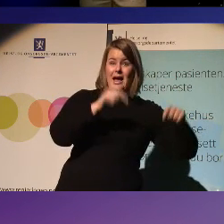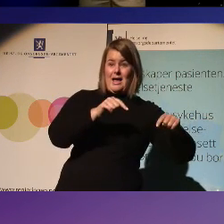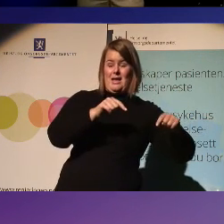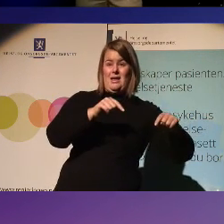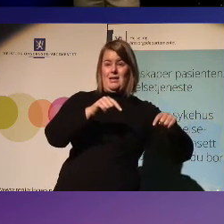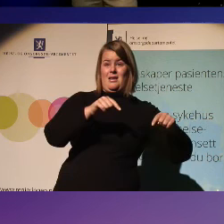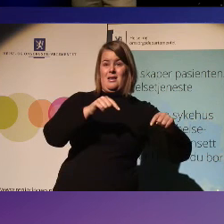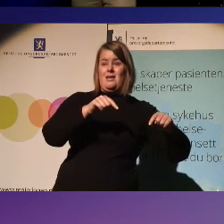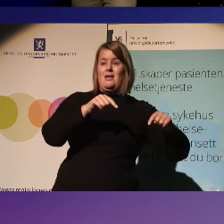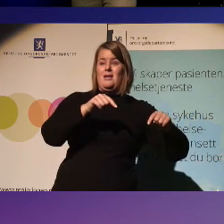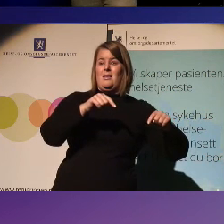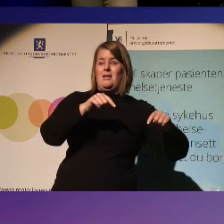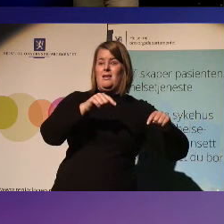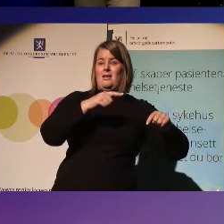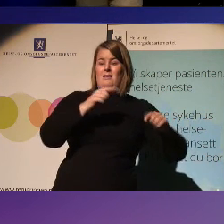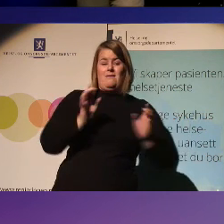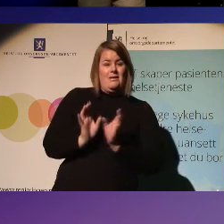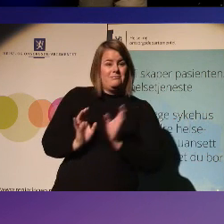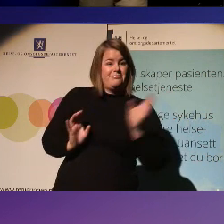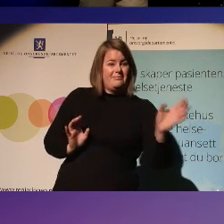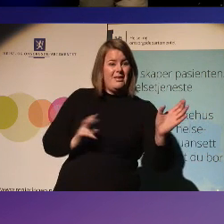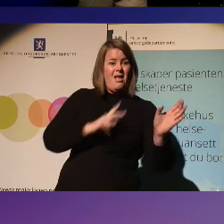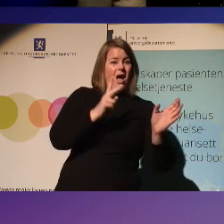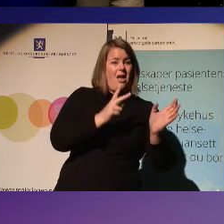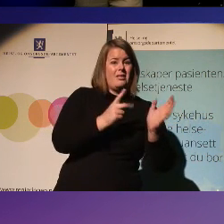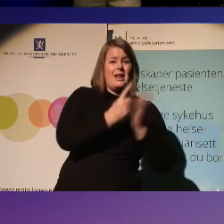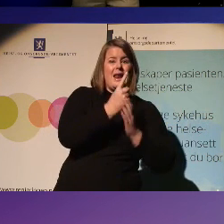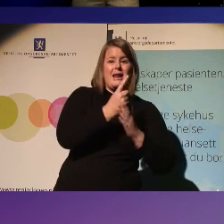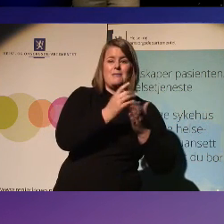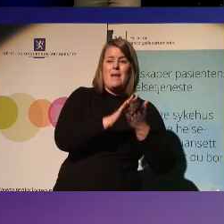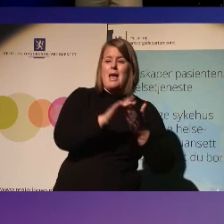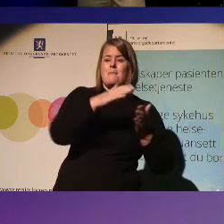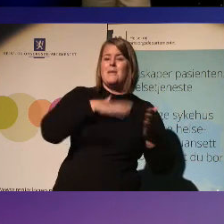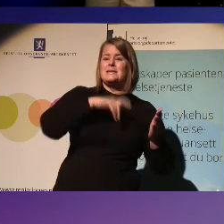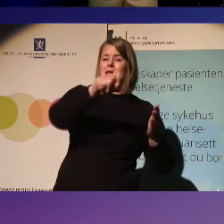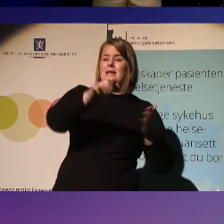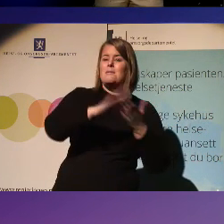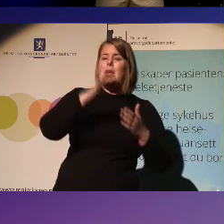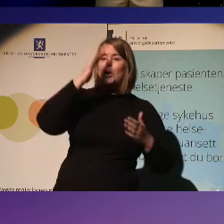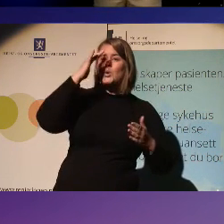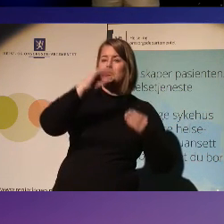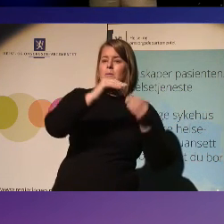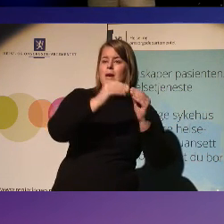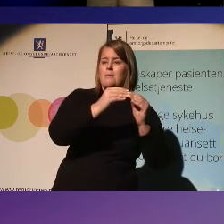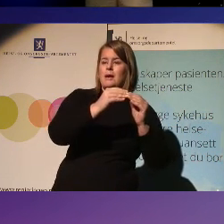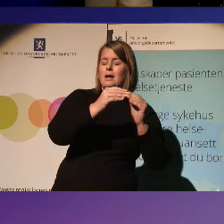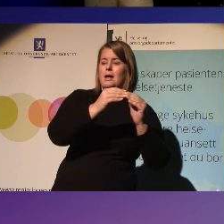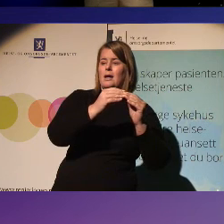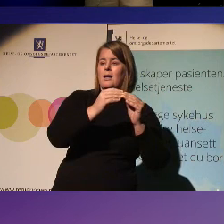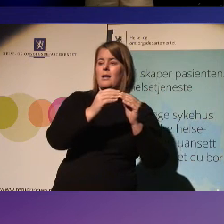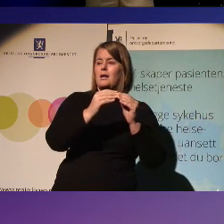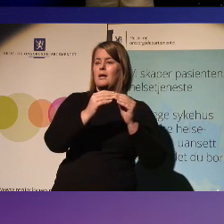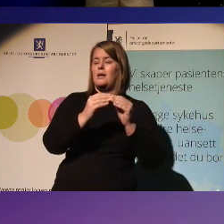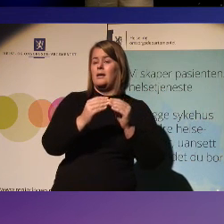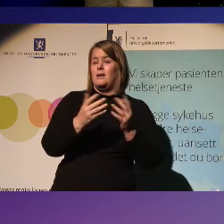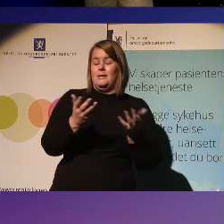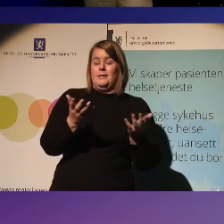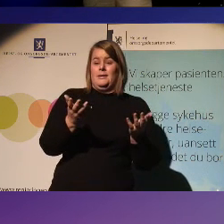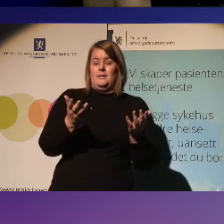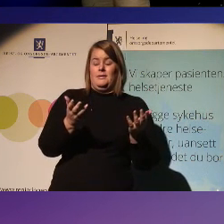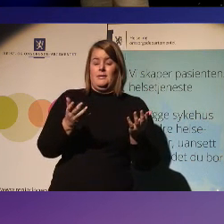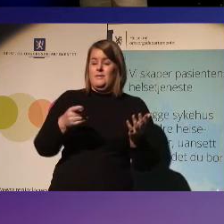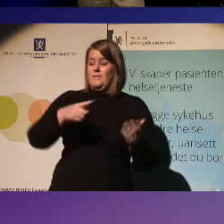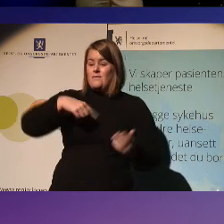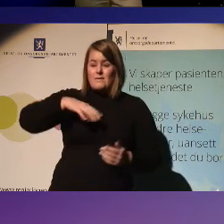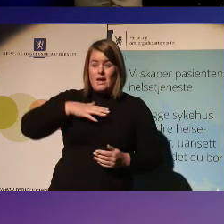av pasienter med rusproblemer, hvis sikkert flere her får det som de vil. Vi har